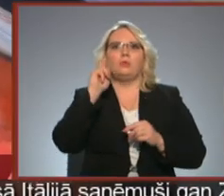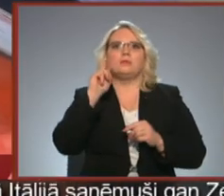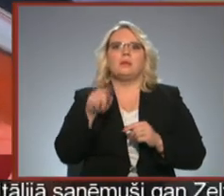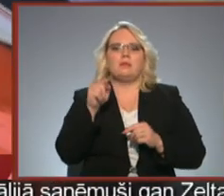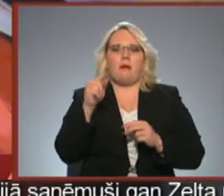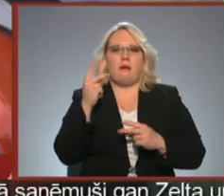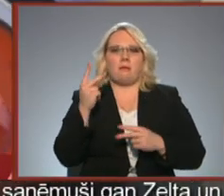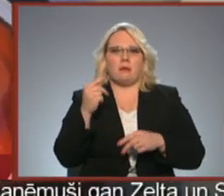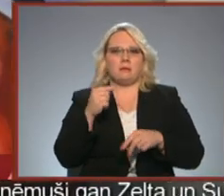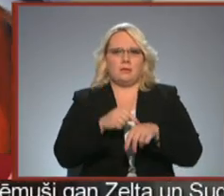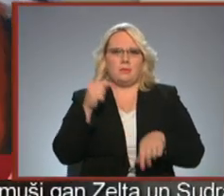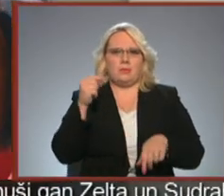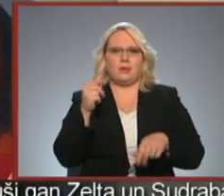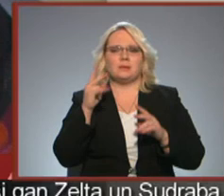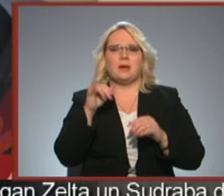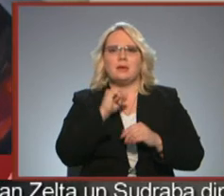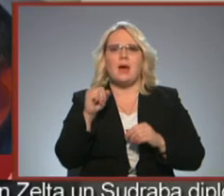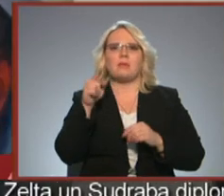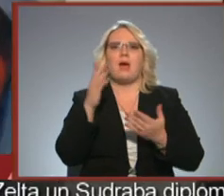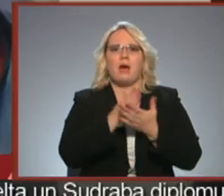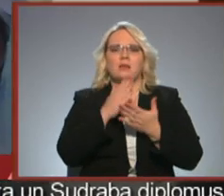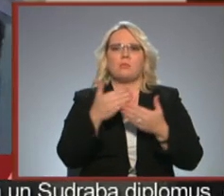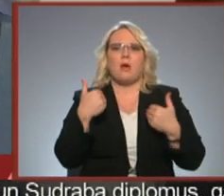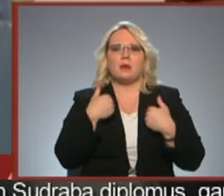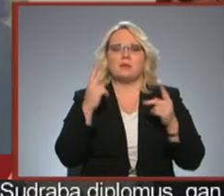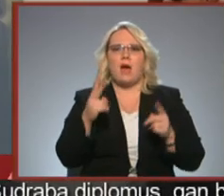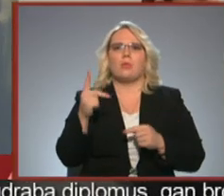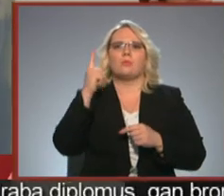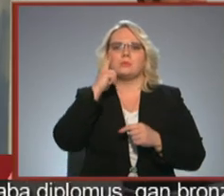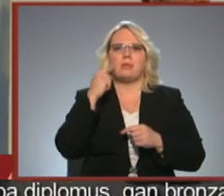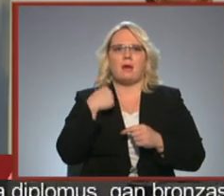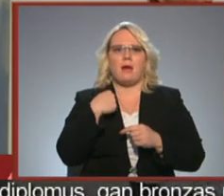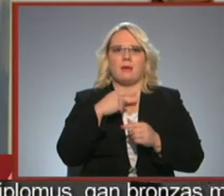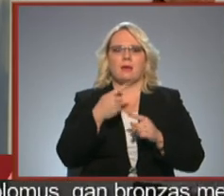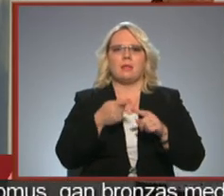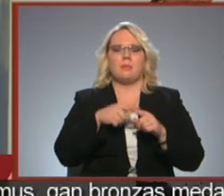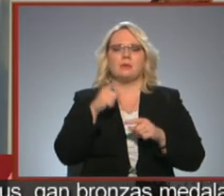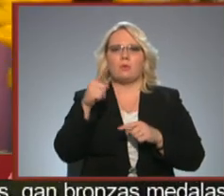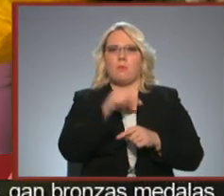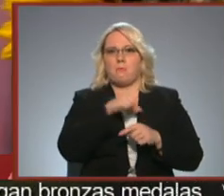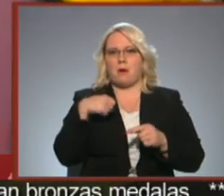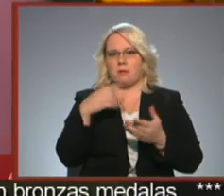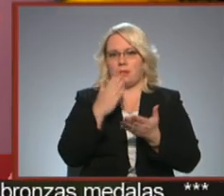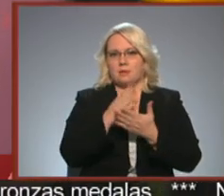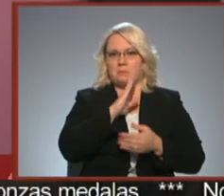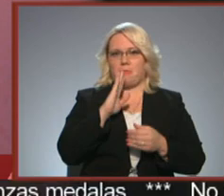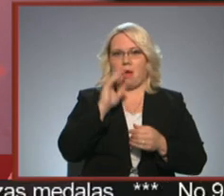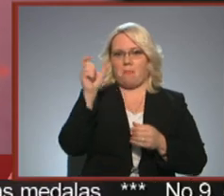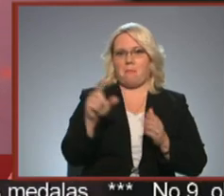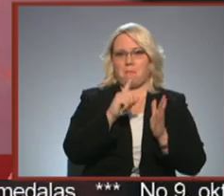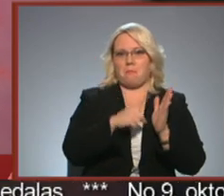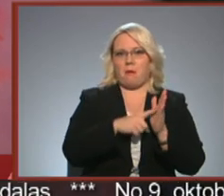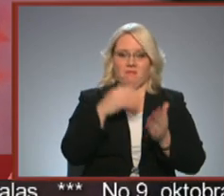zināji? Jā, tā esmu es, kā tu zināji? Iespējams tāpēc, ka tu pat arī esmu.